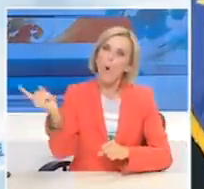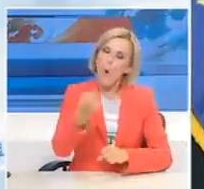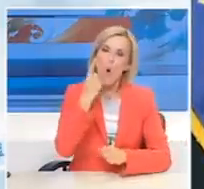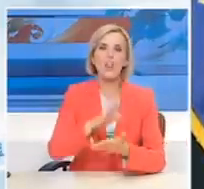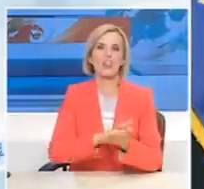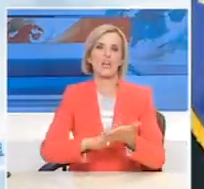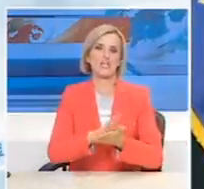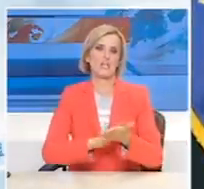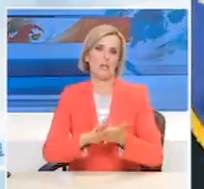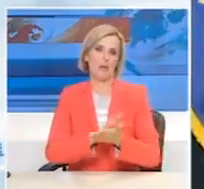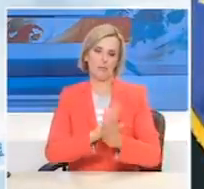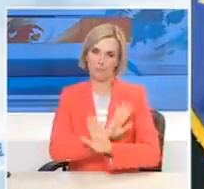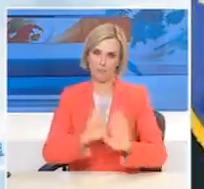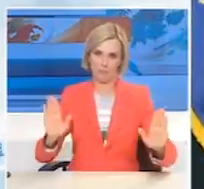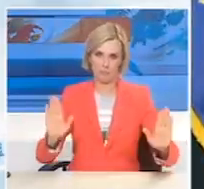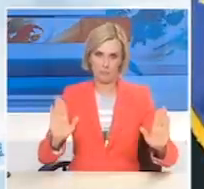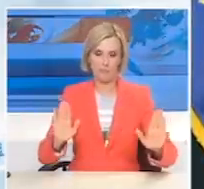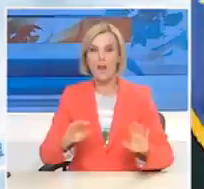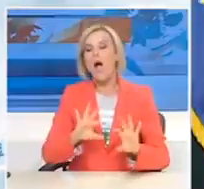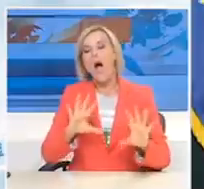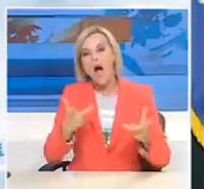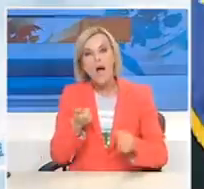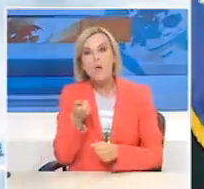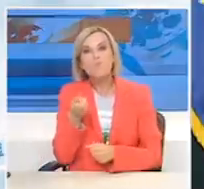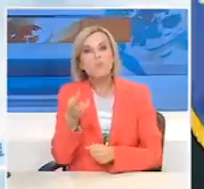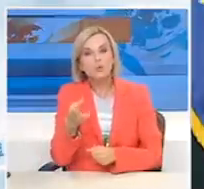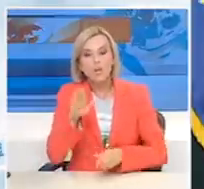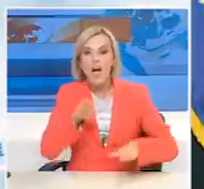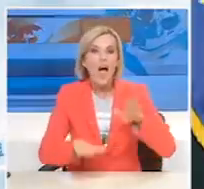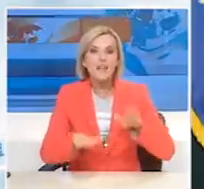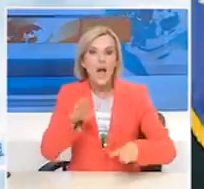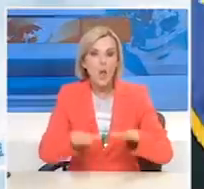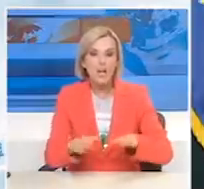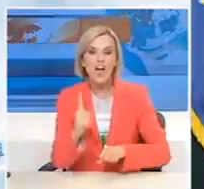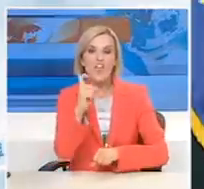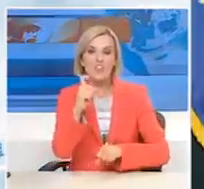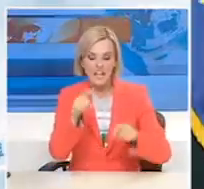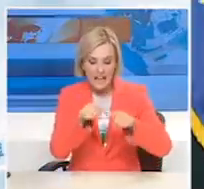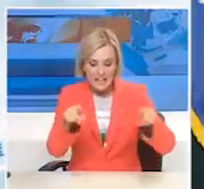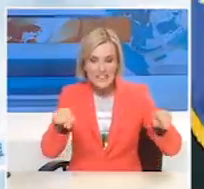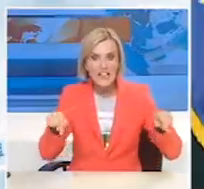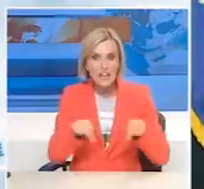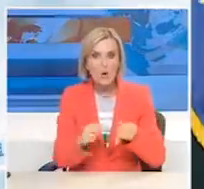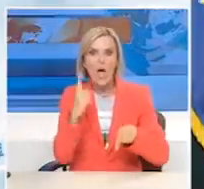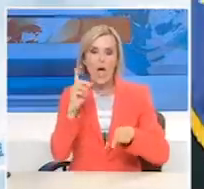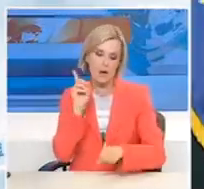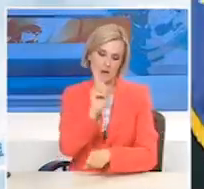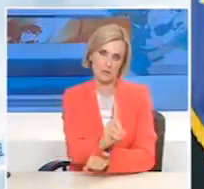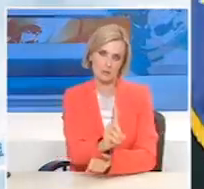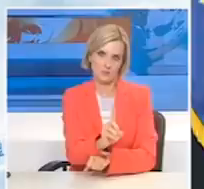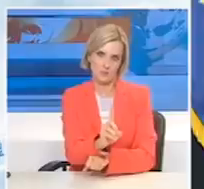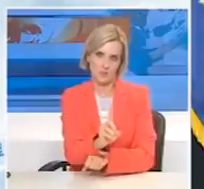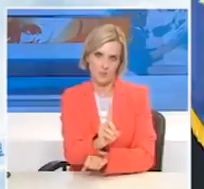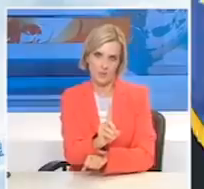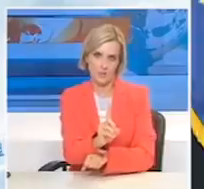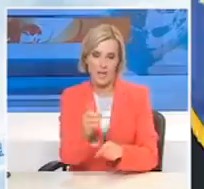τις θρησκευτικές κοινότητες. Ο αριθμός πιστών που μπορεί να συμμετέχει καθορίζεται από την αναλογία ένα άτομο ανά 10 τετραγωνικά,